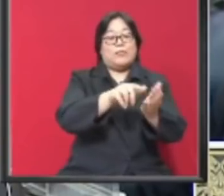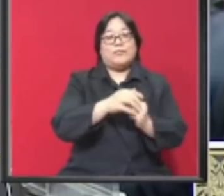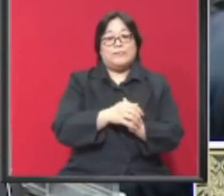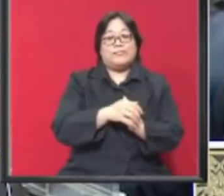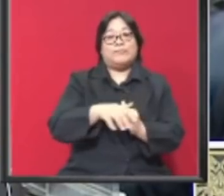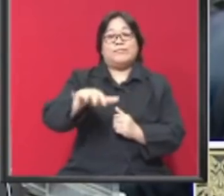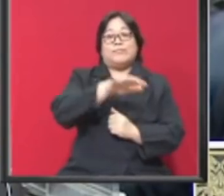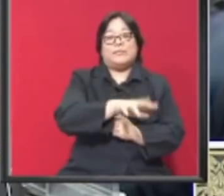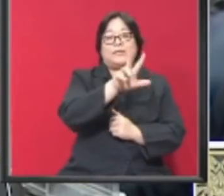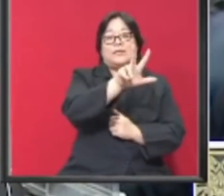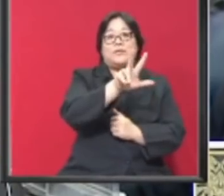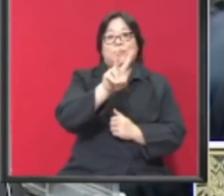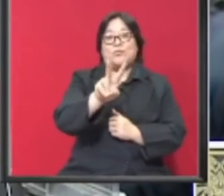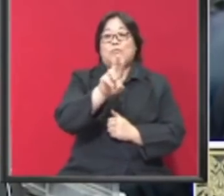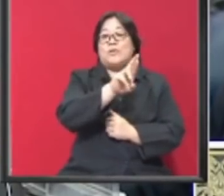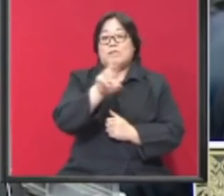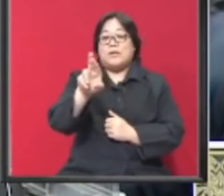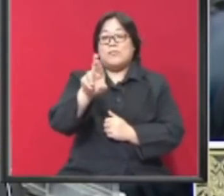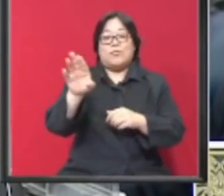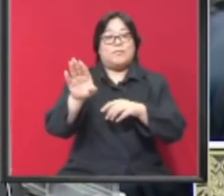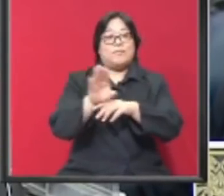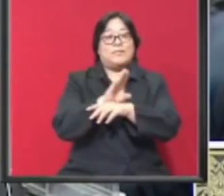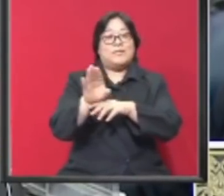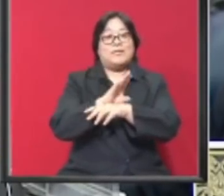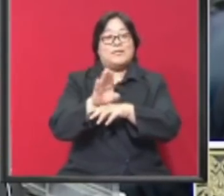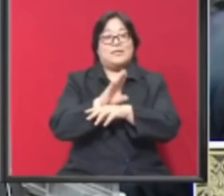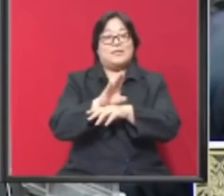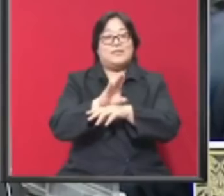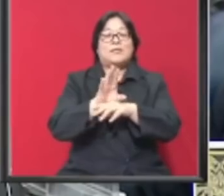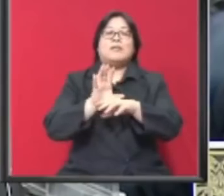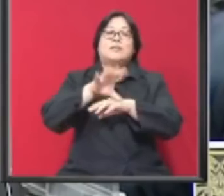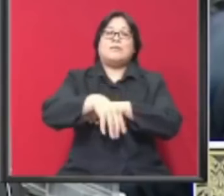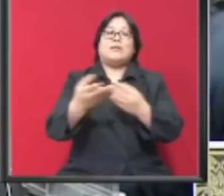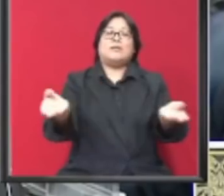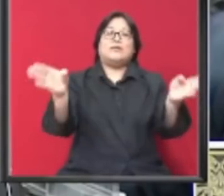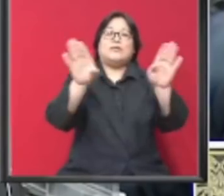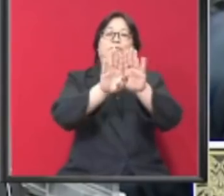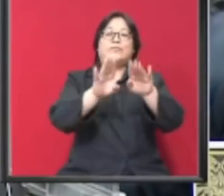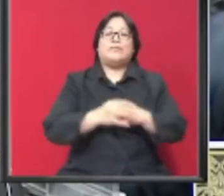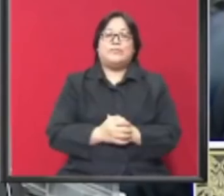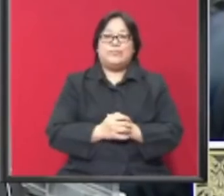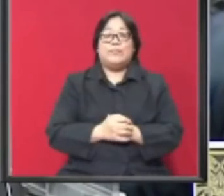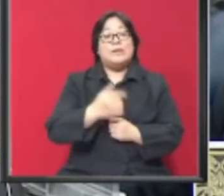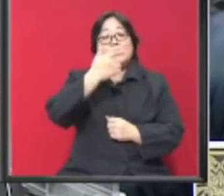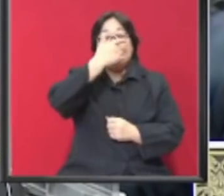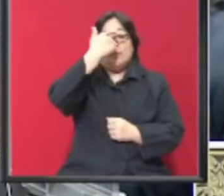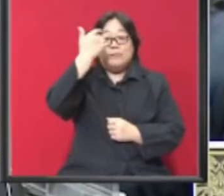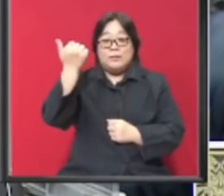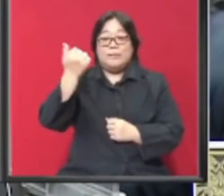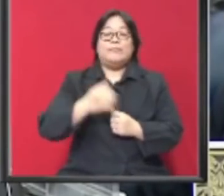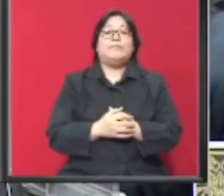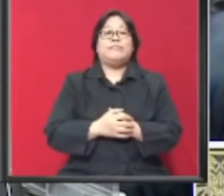lebih dari periode 32.000 perniagaan terpaksa gulung tikar sebabnya ialah